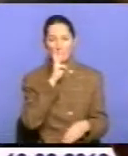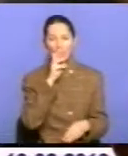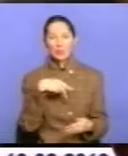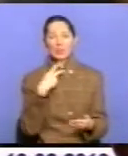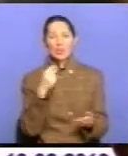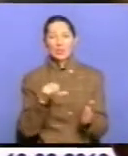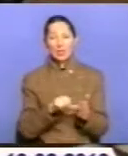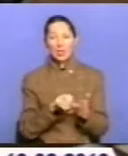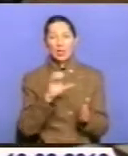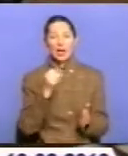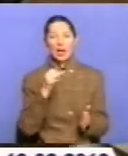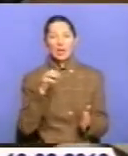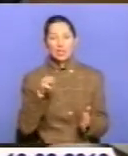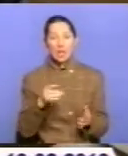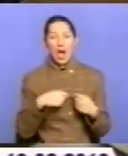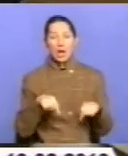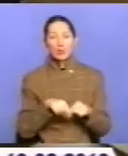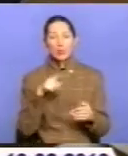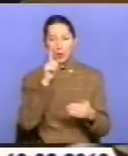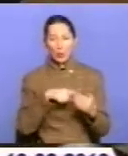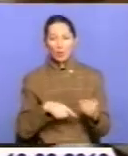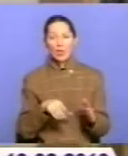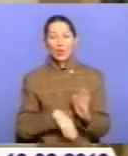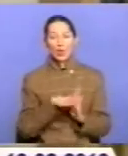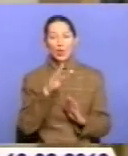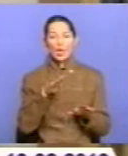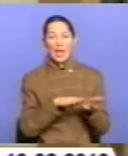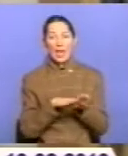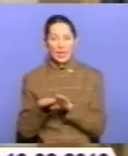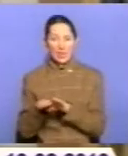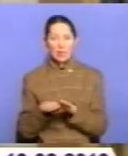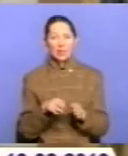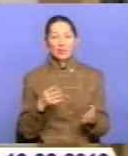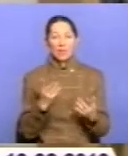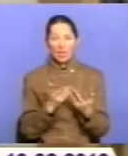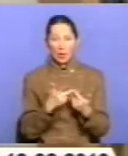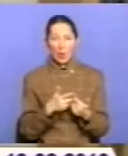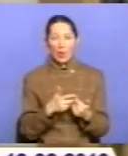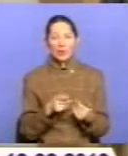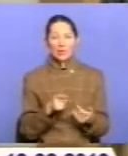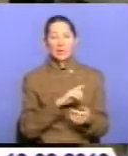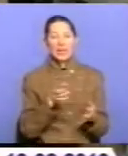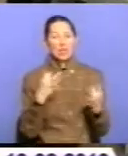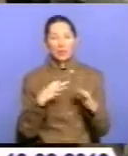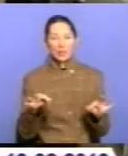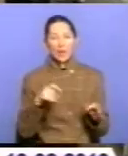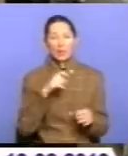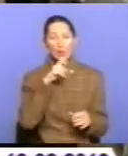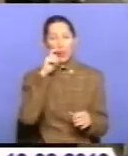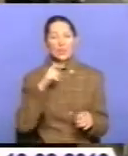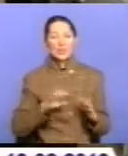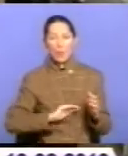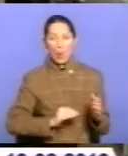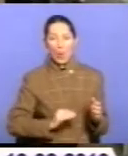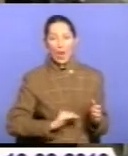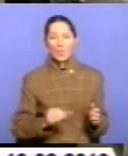Представники IT-галузі переконані, високий рівень обов'язкових відрахувань до соціальних фондів та податкове навантаження не дозволяють українським IT-компаніям сповна використовувати